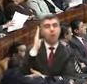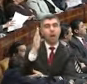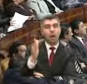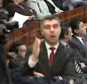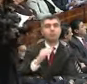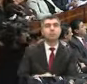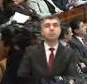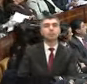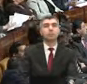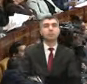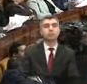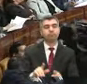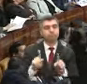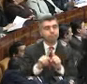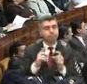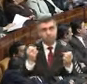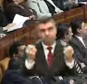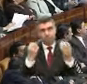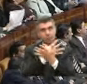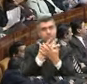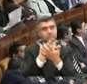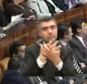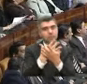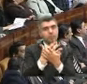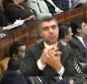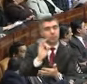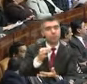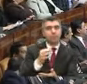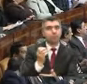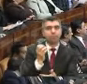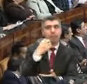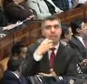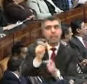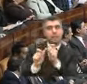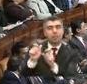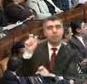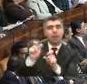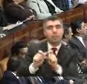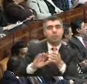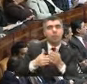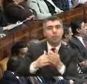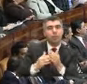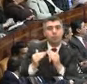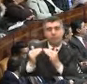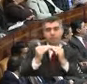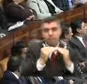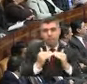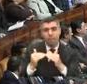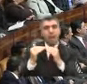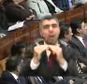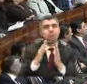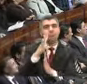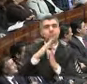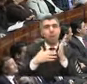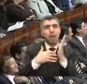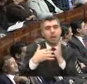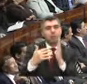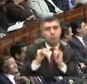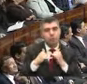ولكن صدمنا وصدم معنا الناس ديال ميدالت اننا بعد تداول هذا من نقاط جدول الاعمال المجلس